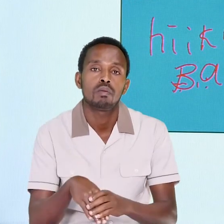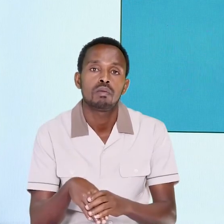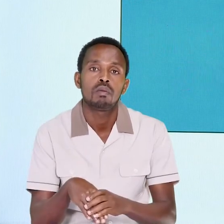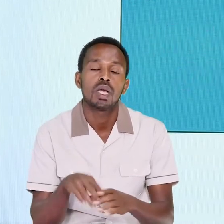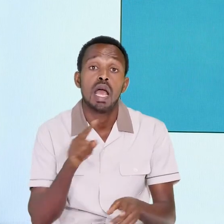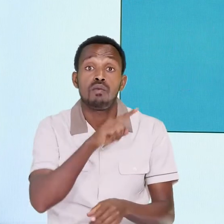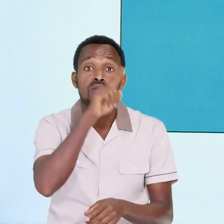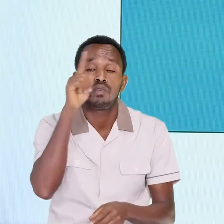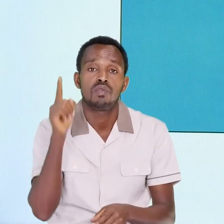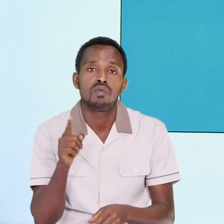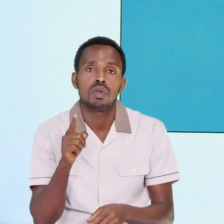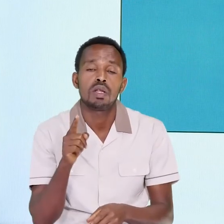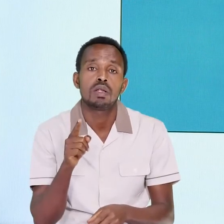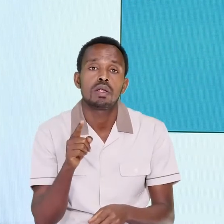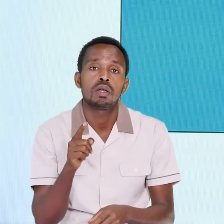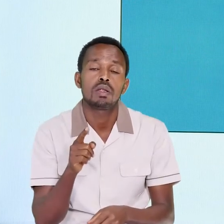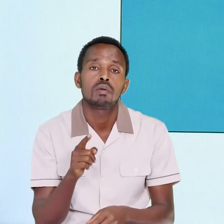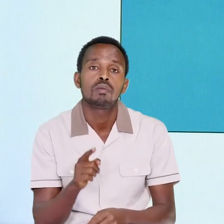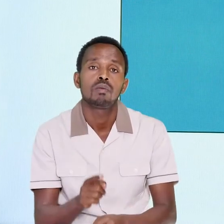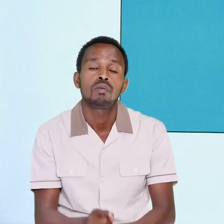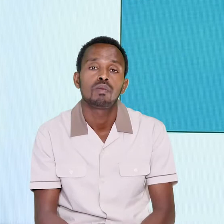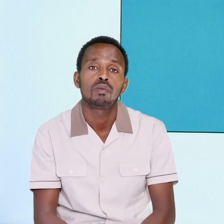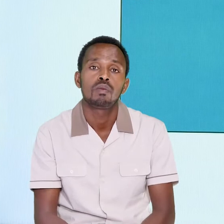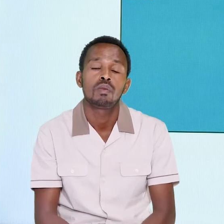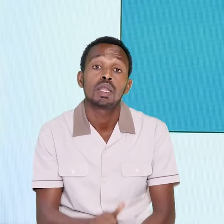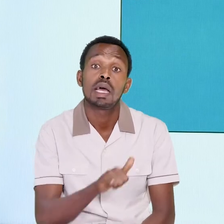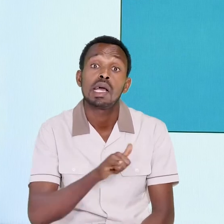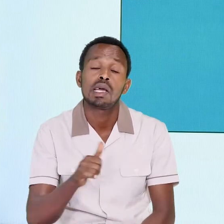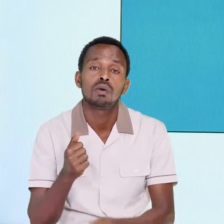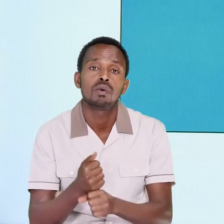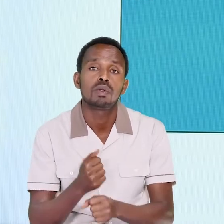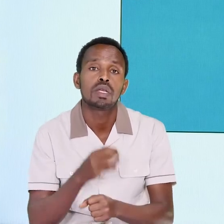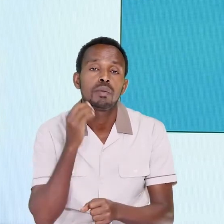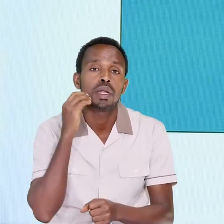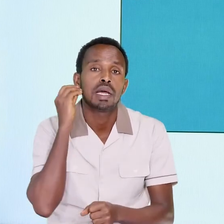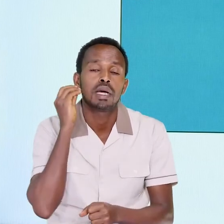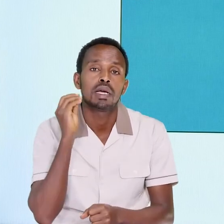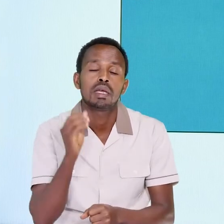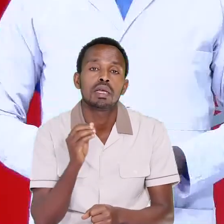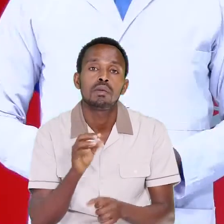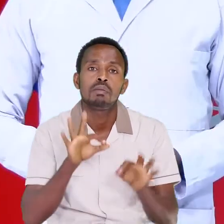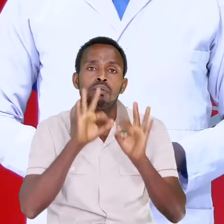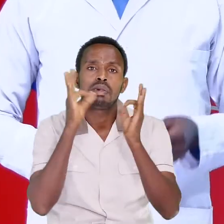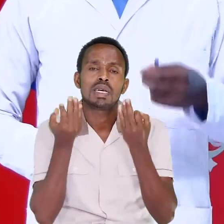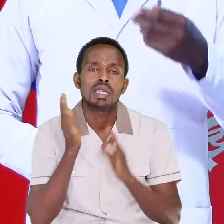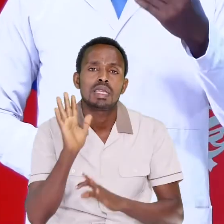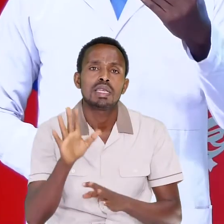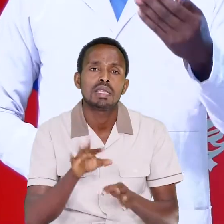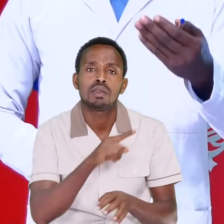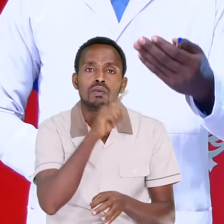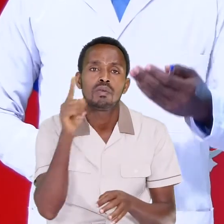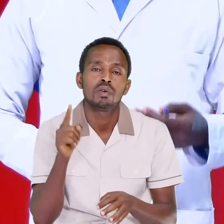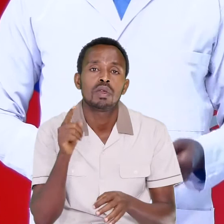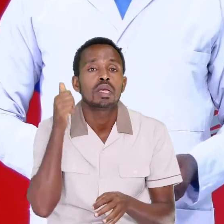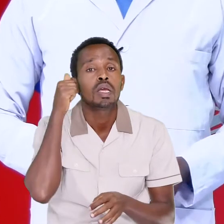gaaffileen isin gaafadha. Akka hojii manaatti isin immoo maatii keessan gaafattanii,